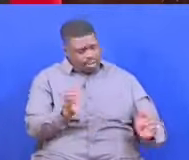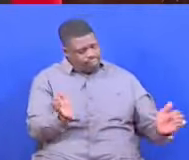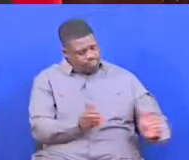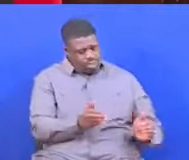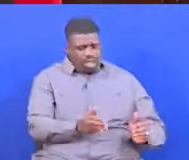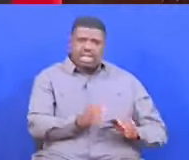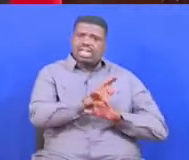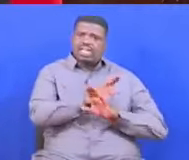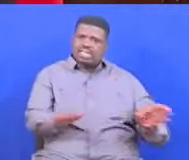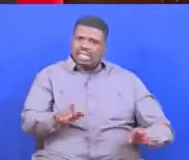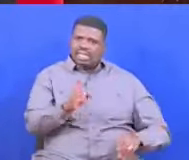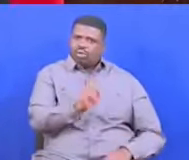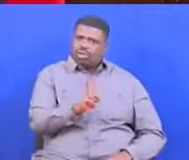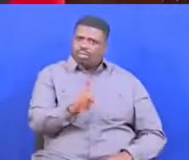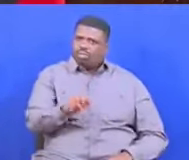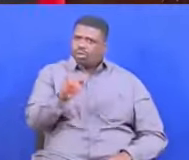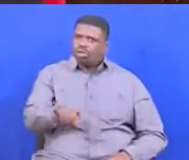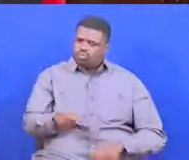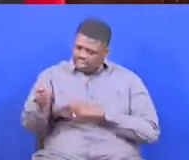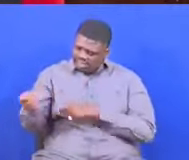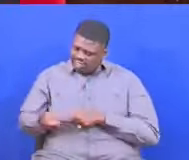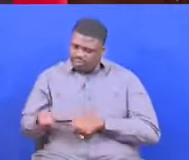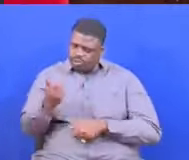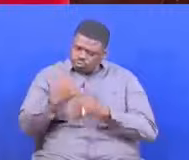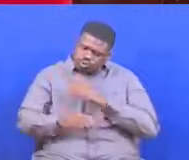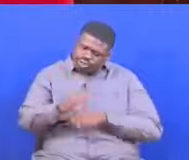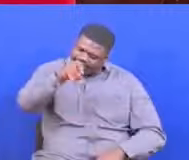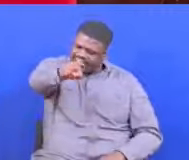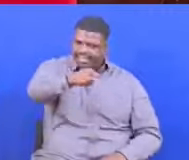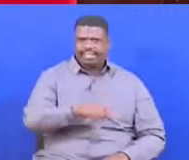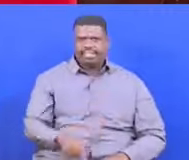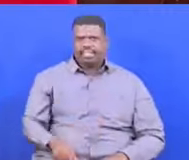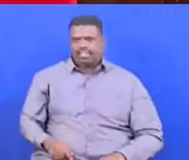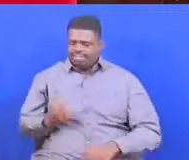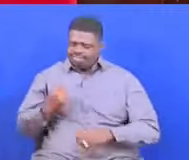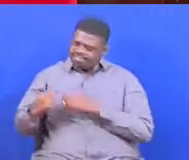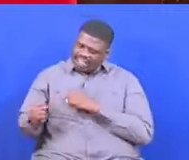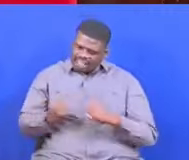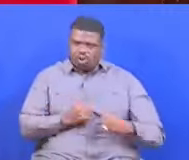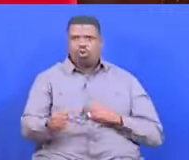watu wanalima. Twendeni sasa tuwe practical.